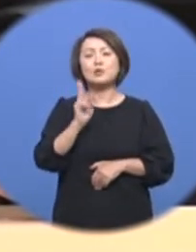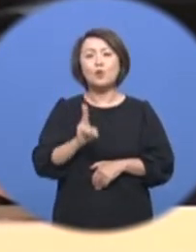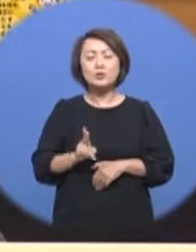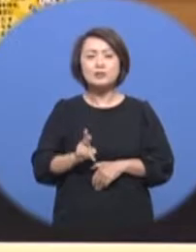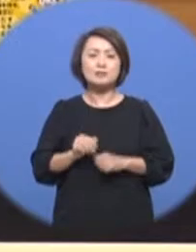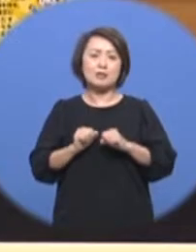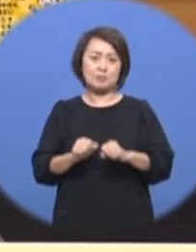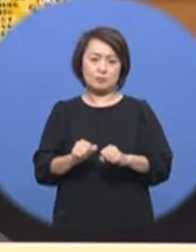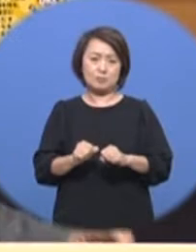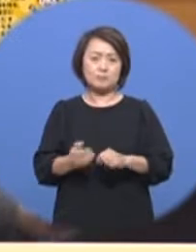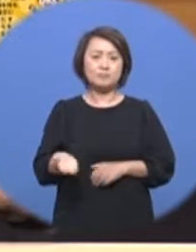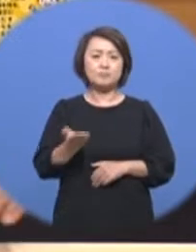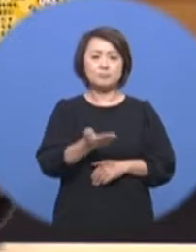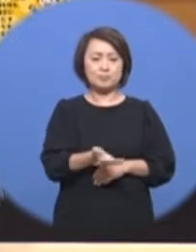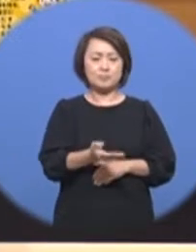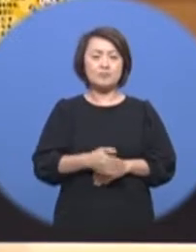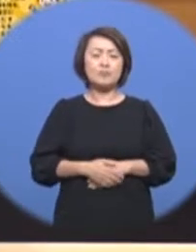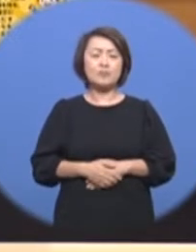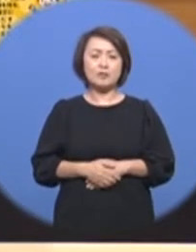。それから